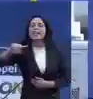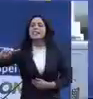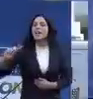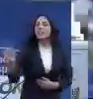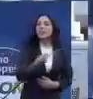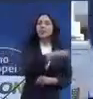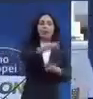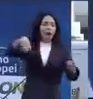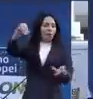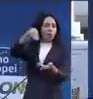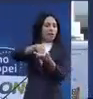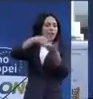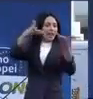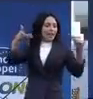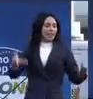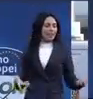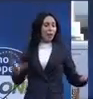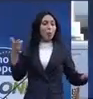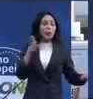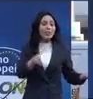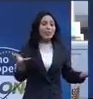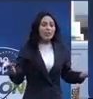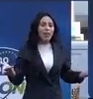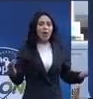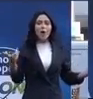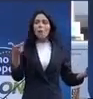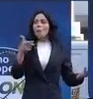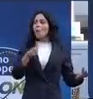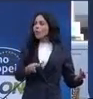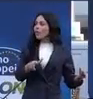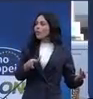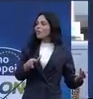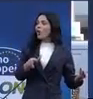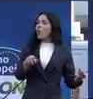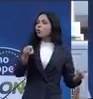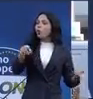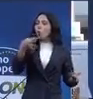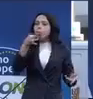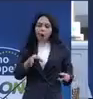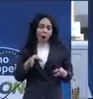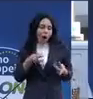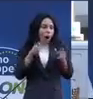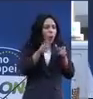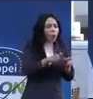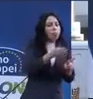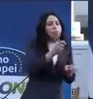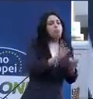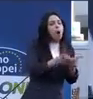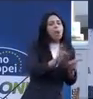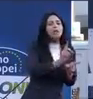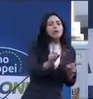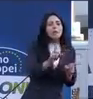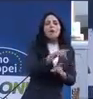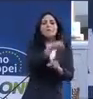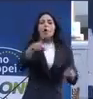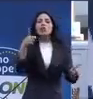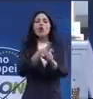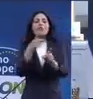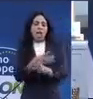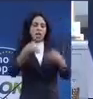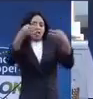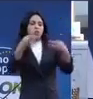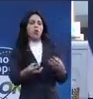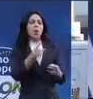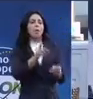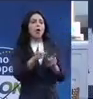qua sapete perché Perché tu puoi non occuparti della politica Ma dovete essere certi che la politica si